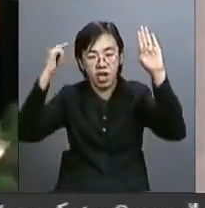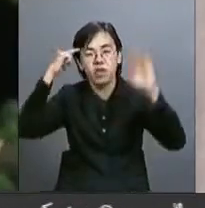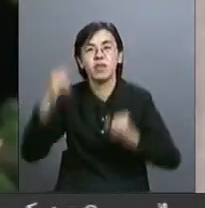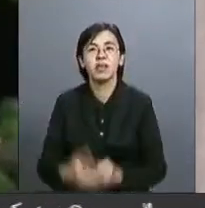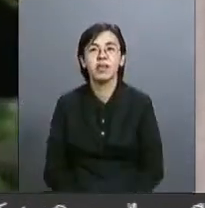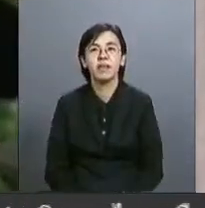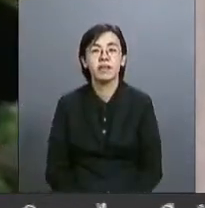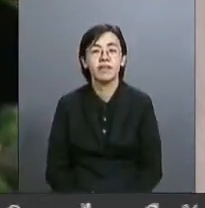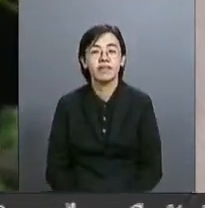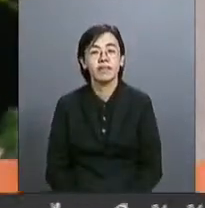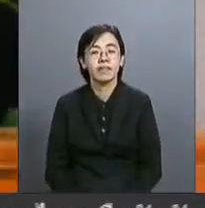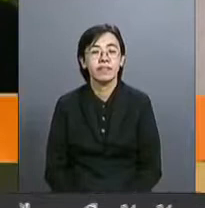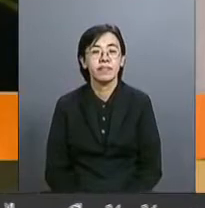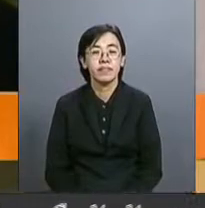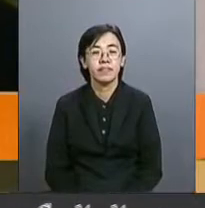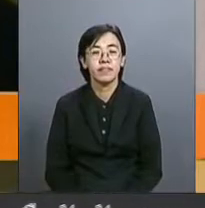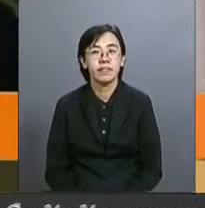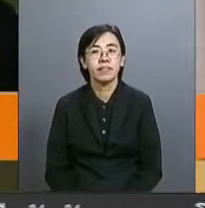องหนุนไปเกือบหมดแล้ว